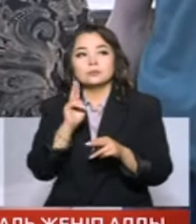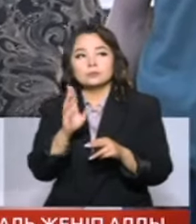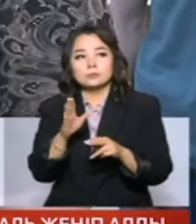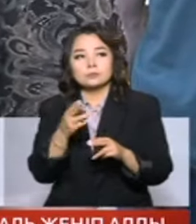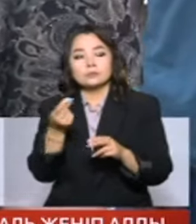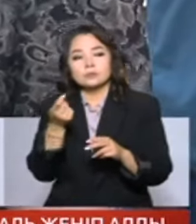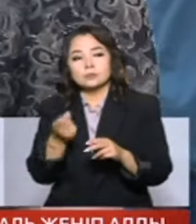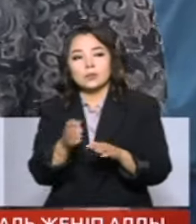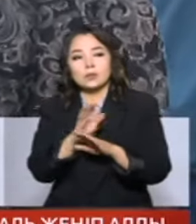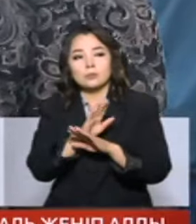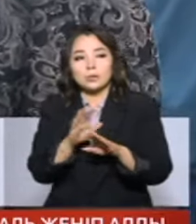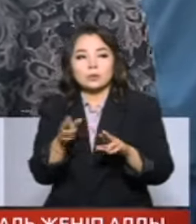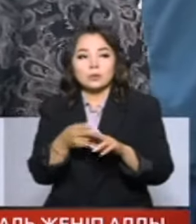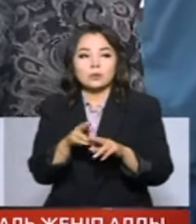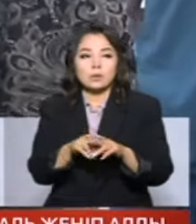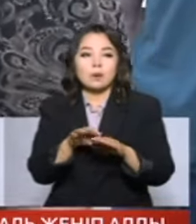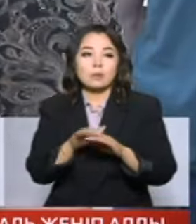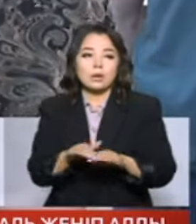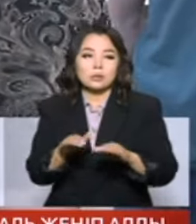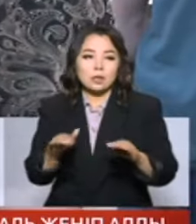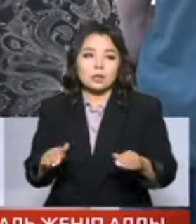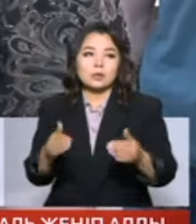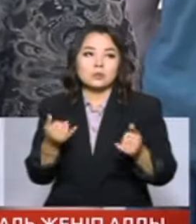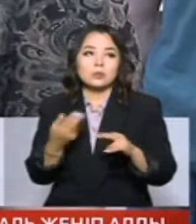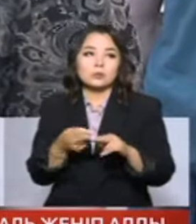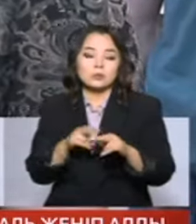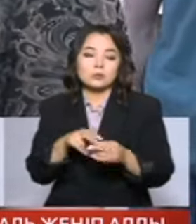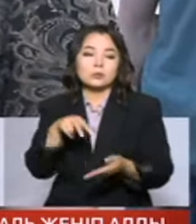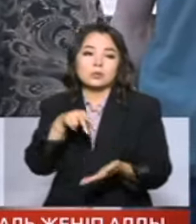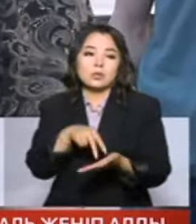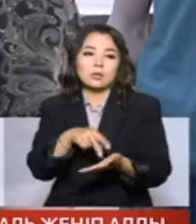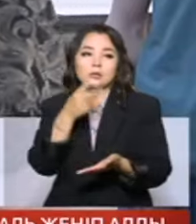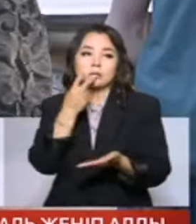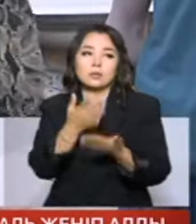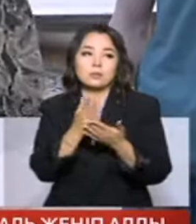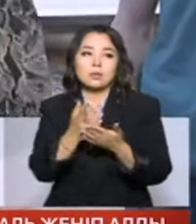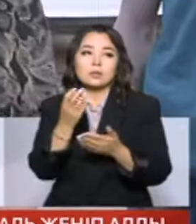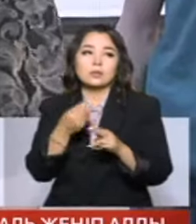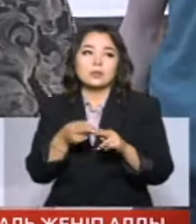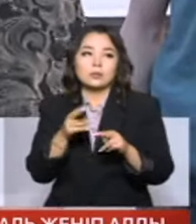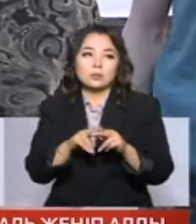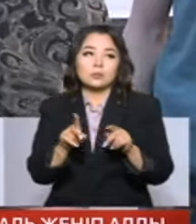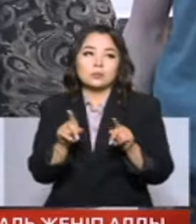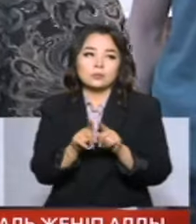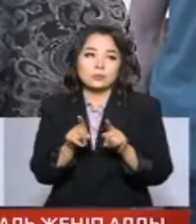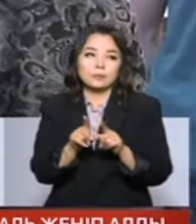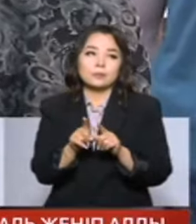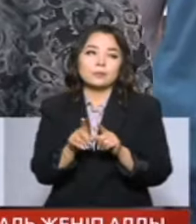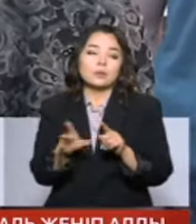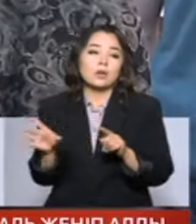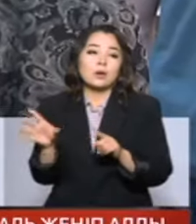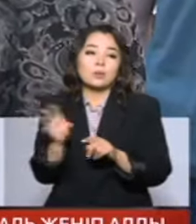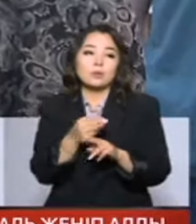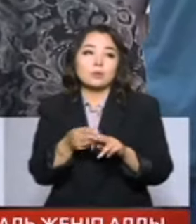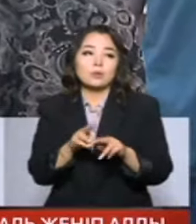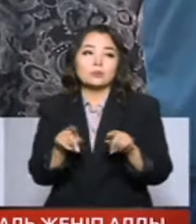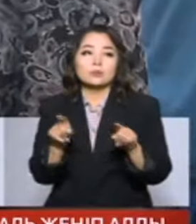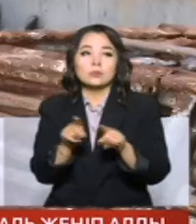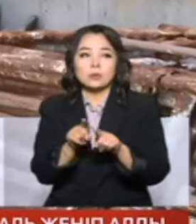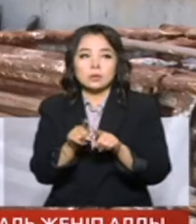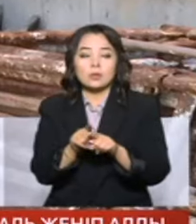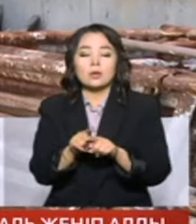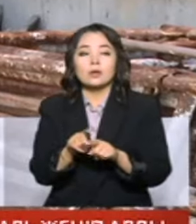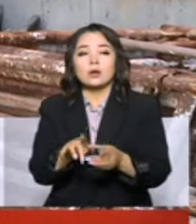олар арзан емес. Бала шағасымен әне тұр, мінекей тағы да міне тұр. Енді барлығы сөйтіп